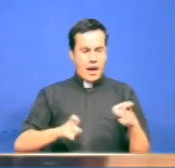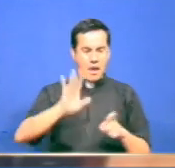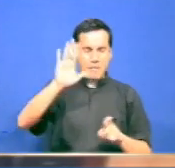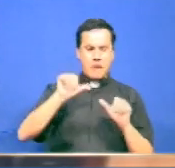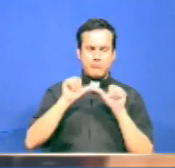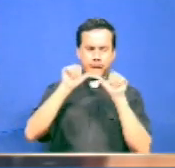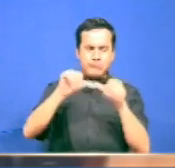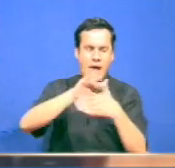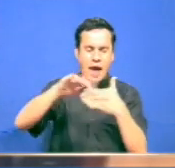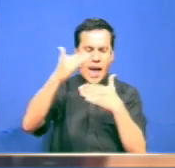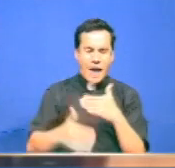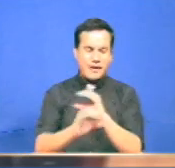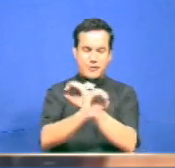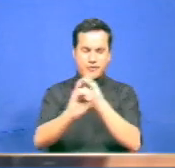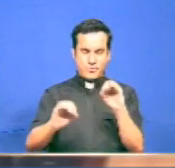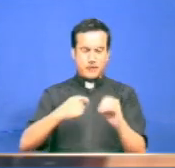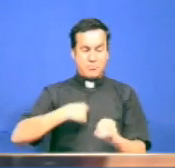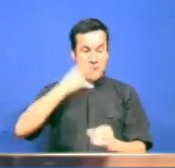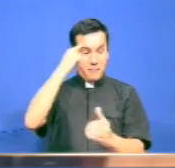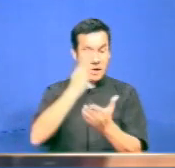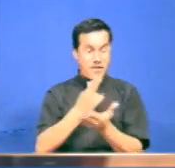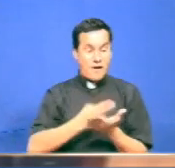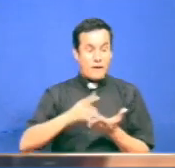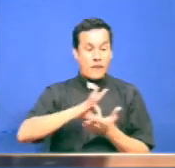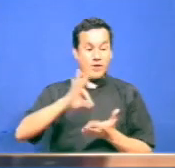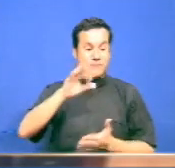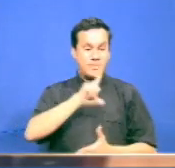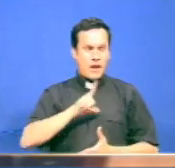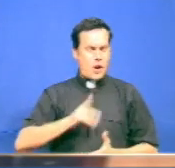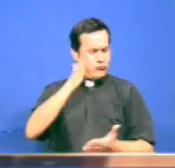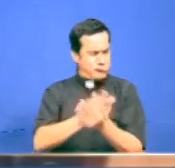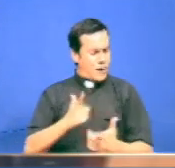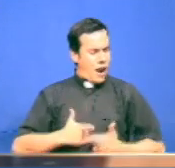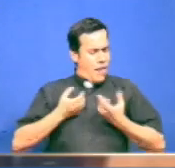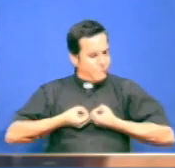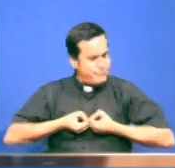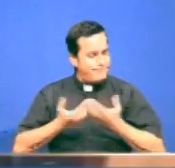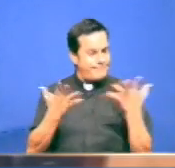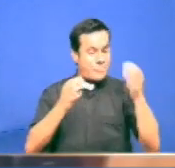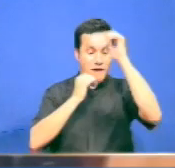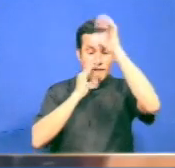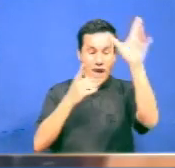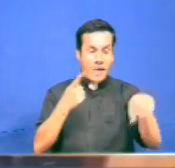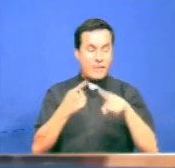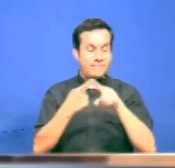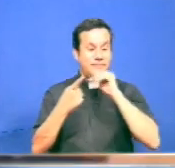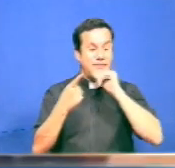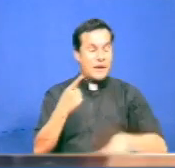wake hautakuwa na mwisho. Na sadiki kwa Roho Mtakatifu Bwana namleta uzima, atokaye kwa Baba na